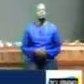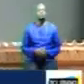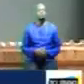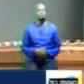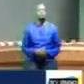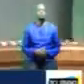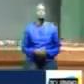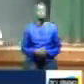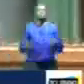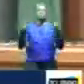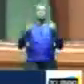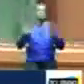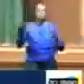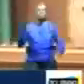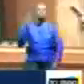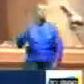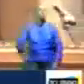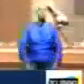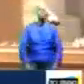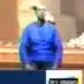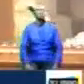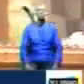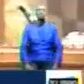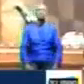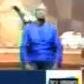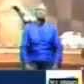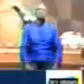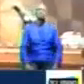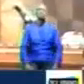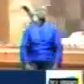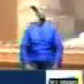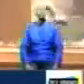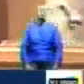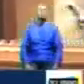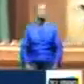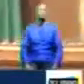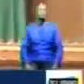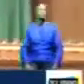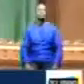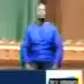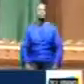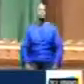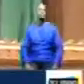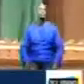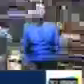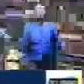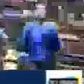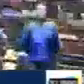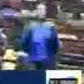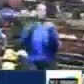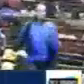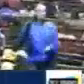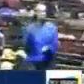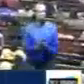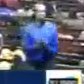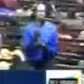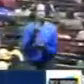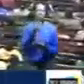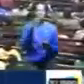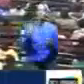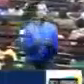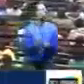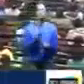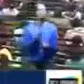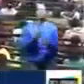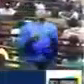Le dimanche passé. Yenga hii ilipita. Les diacres ont arrêté une sœur qui est venue pour se marier.